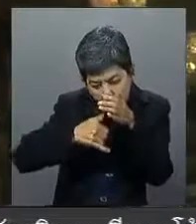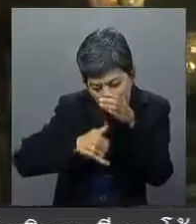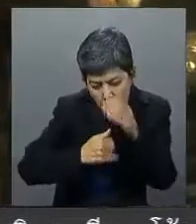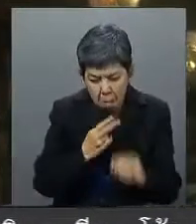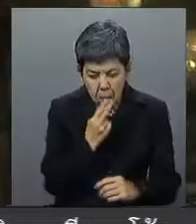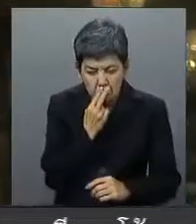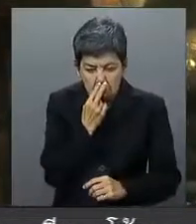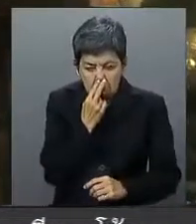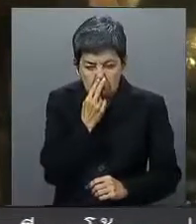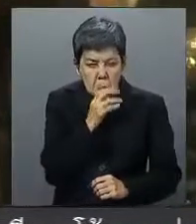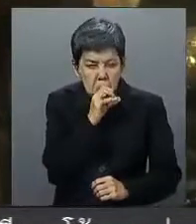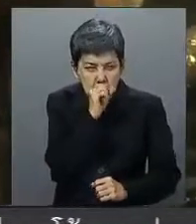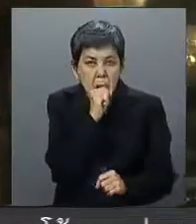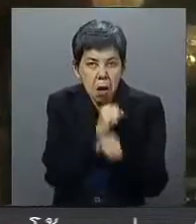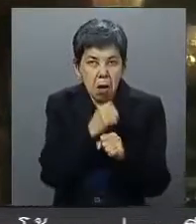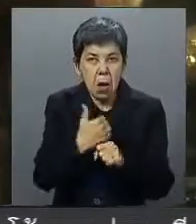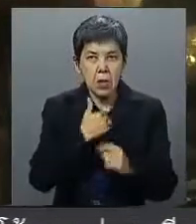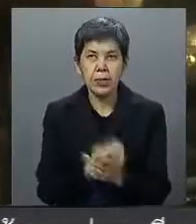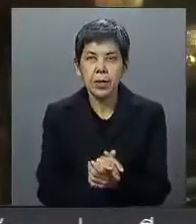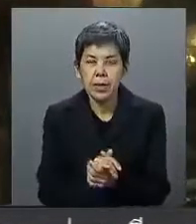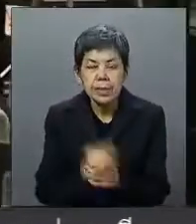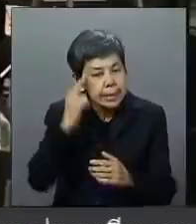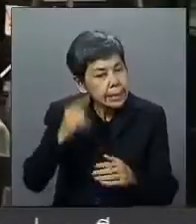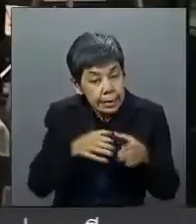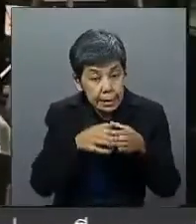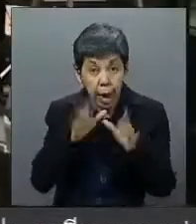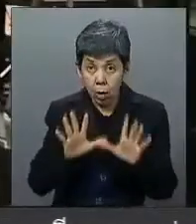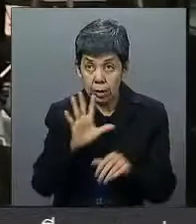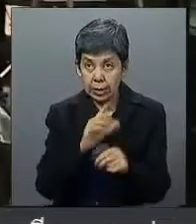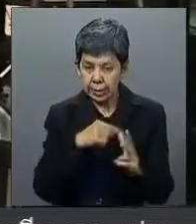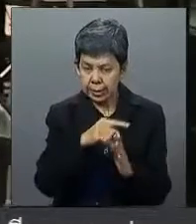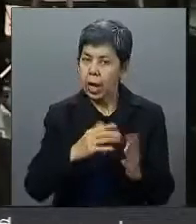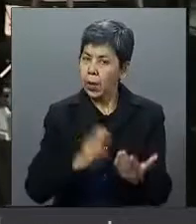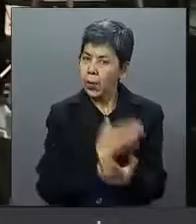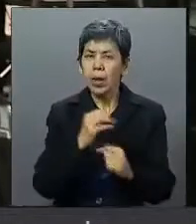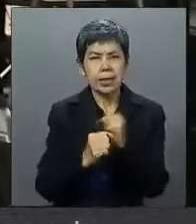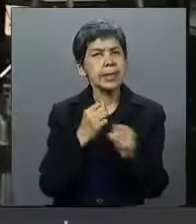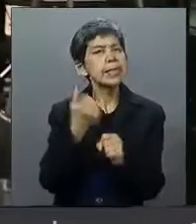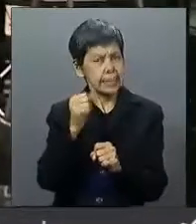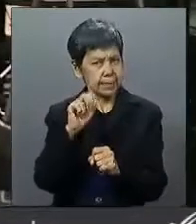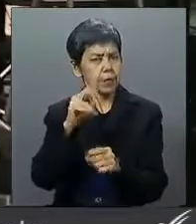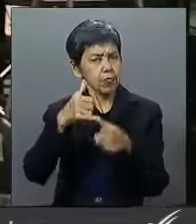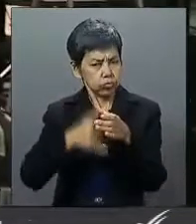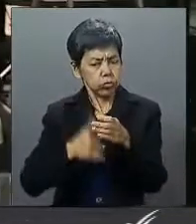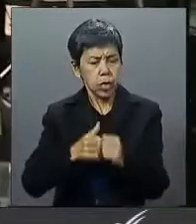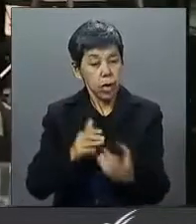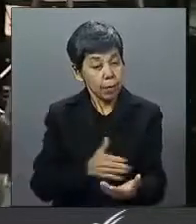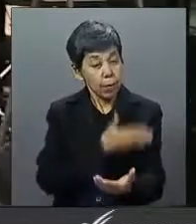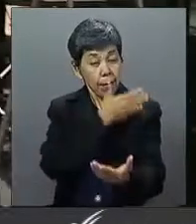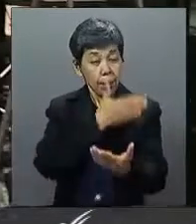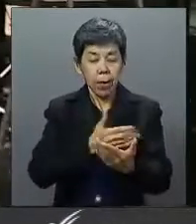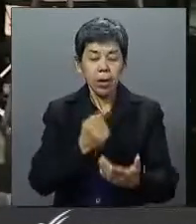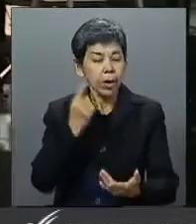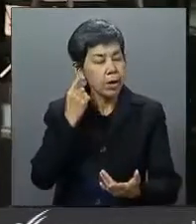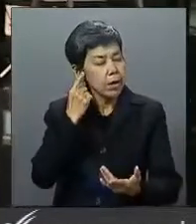ใต้น้ำมาพอสมควรนะคะผู้ก่อตั้งวงบอกว่าเริ่มเล่นดนตรีใต้น้ำมา12ปีแล้วเสียงดนตรีใต้น้ำจะมีความหน่